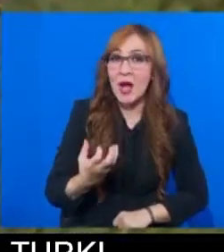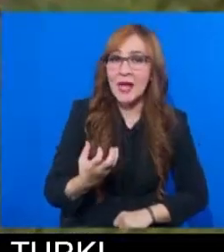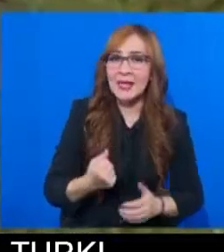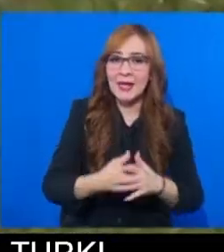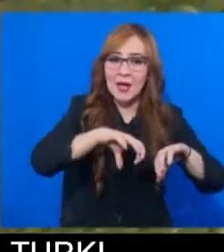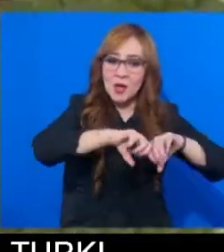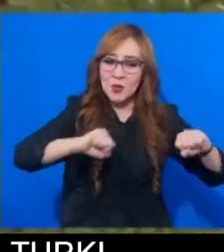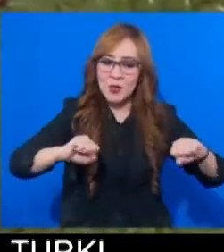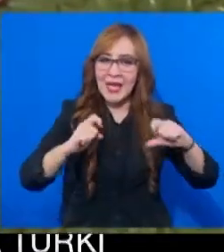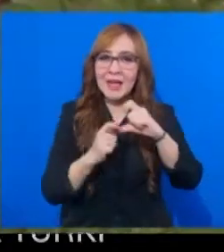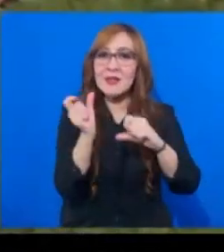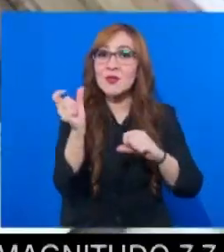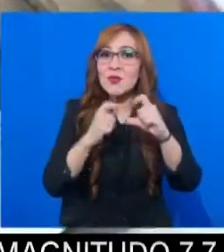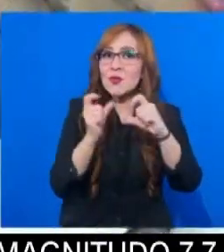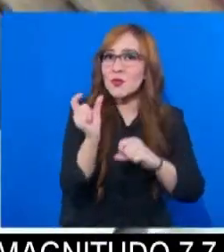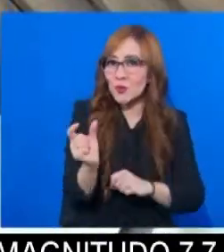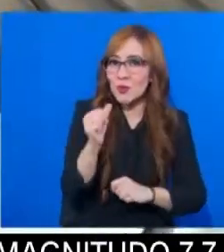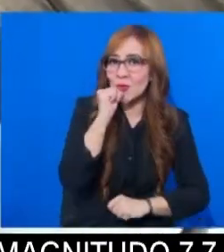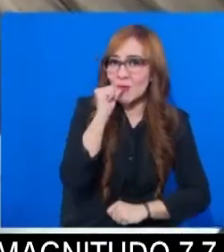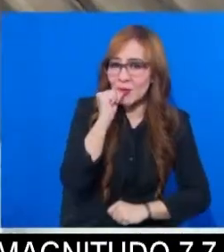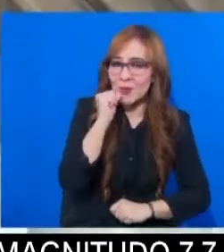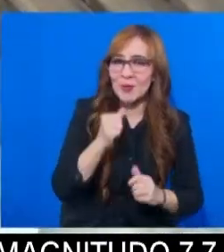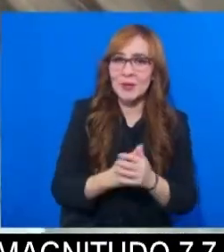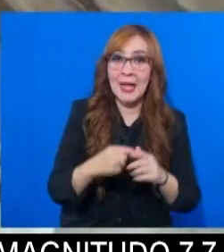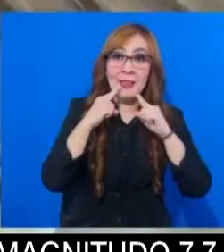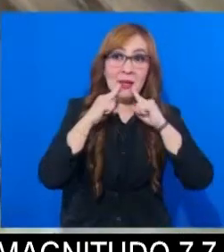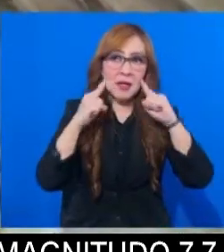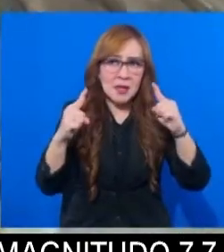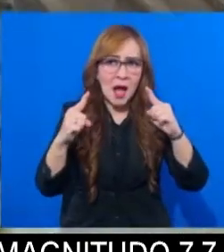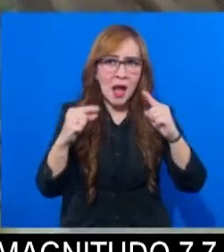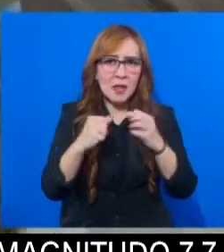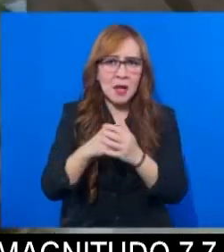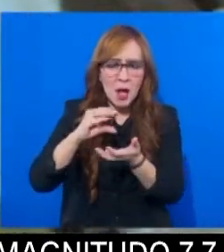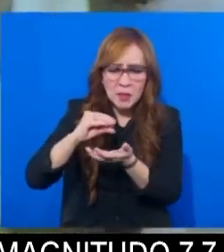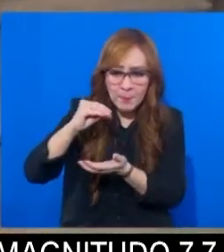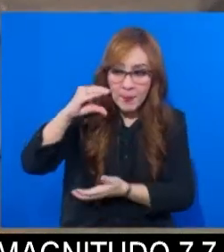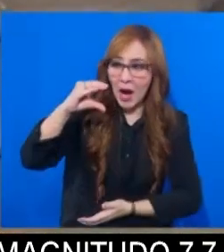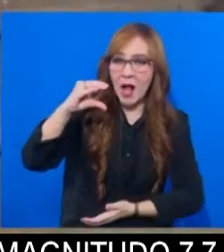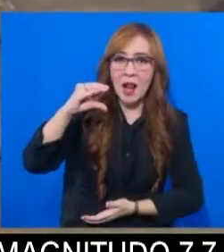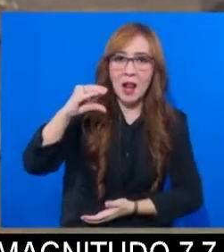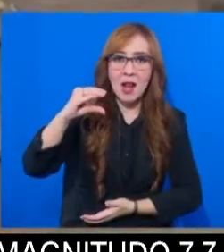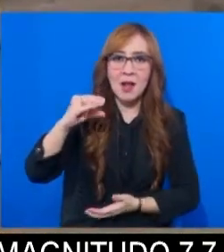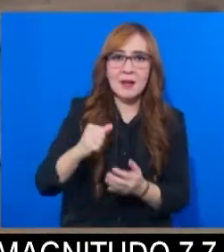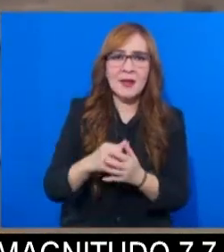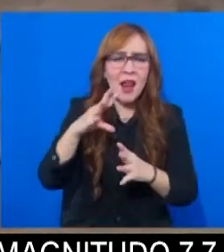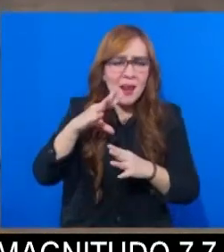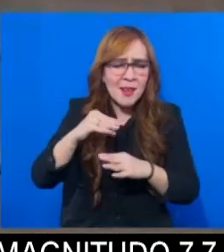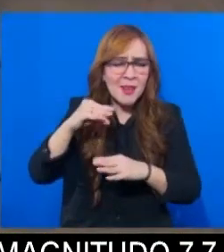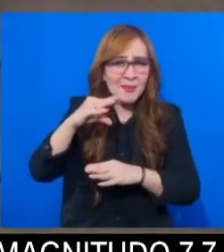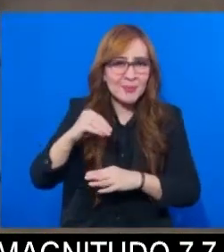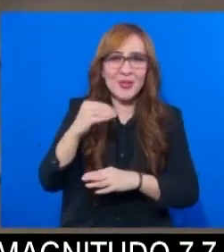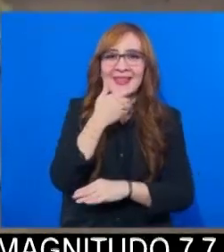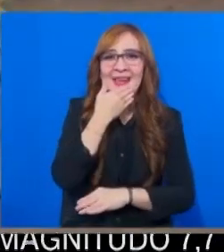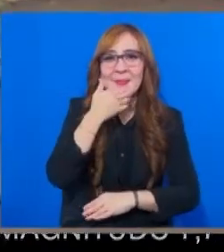susu. Durian jenis ini terkenal dengan dagingnya yang tebal, tekstur yang lembut, serta rasanya yang